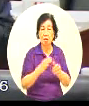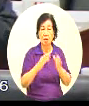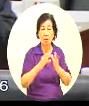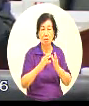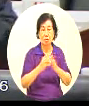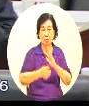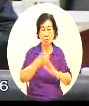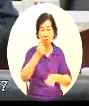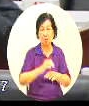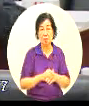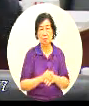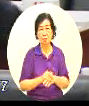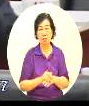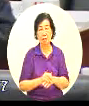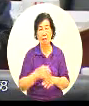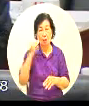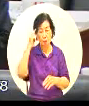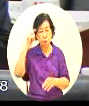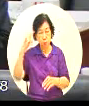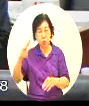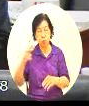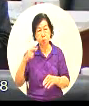留啊，我阁两当就开始拢会。